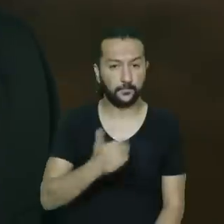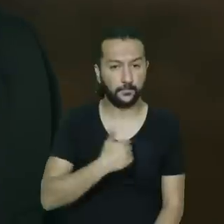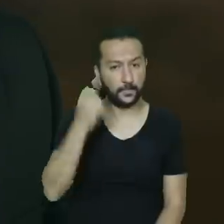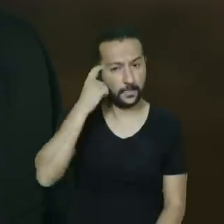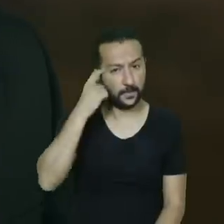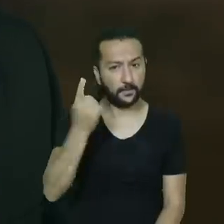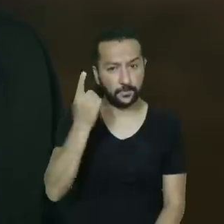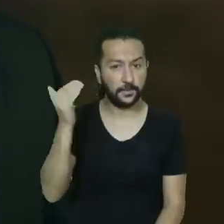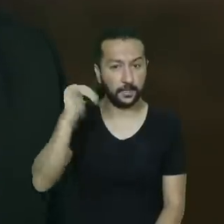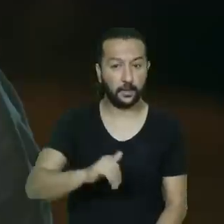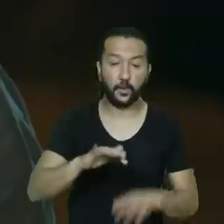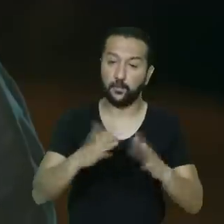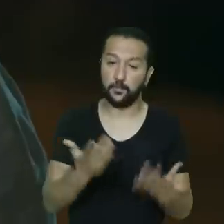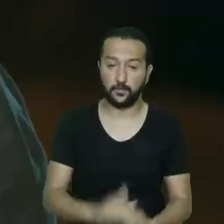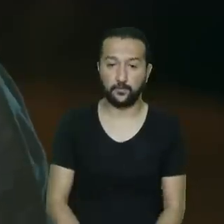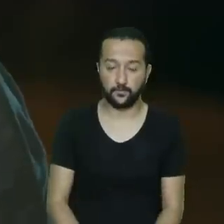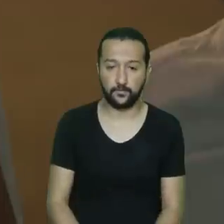Benim aklım bir şey geliyor hem de.